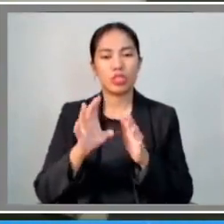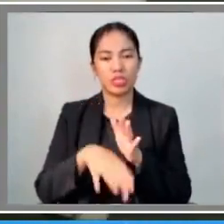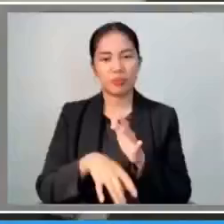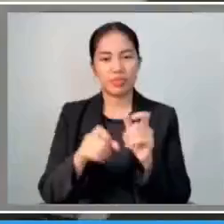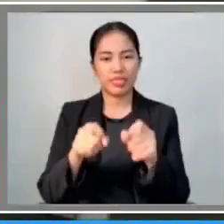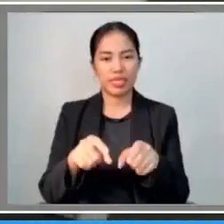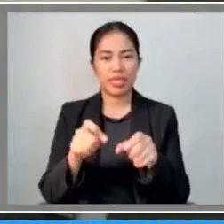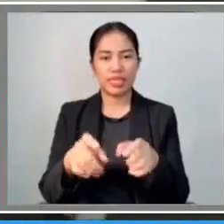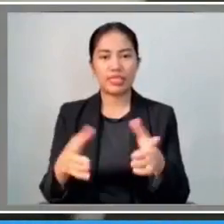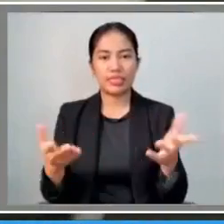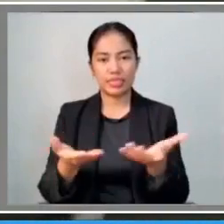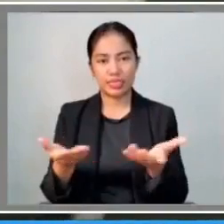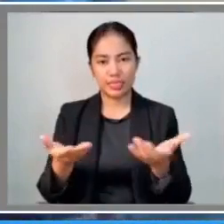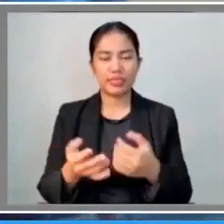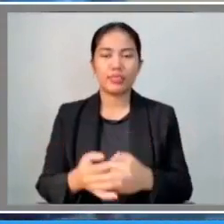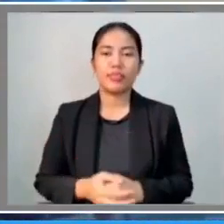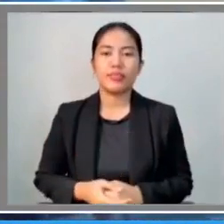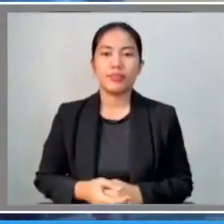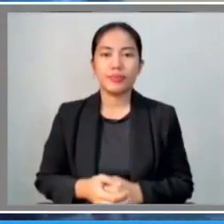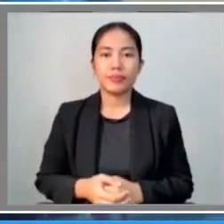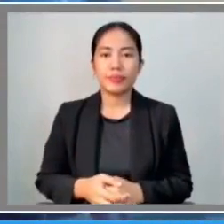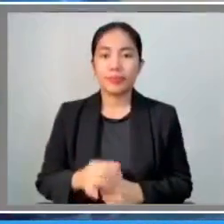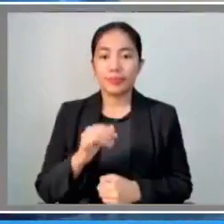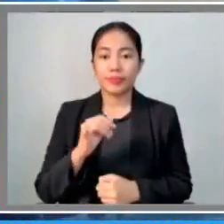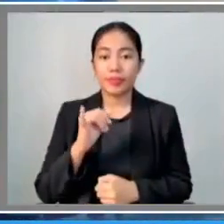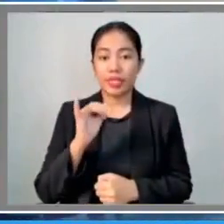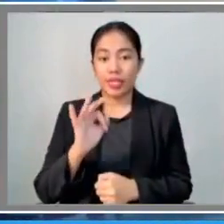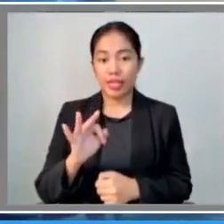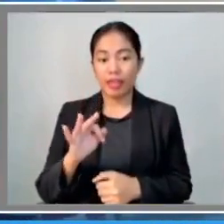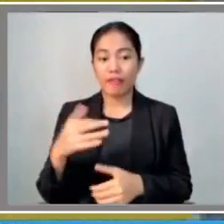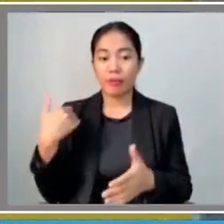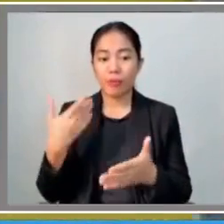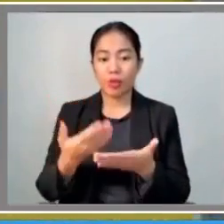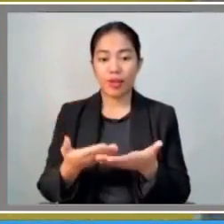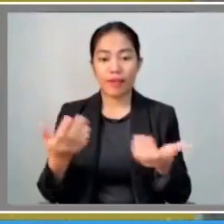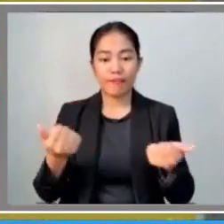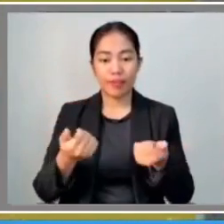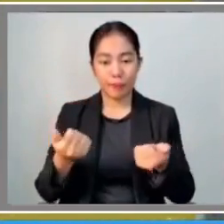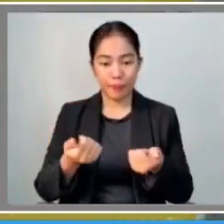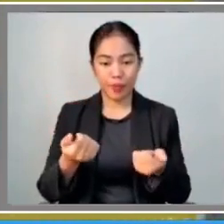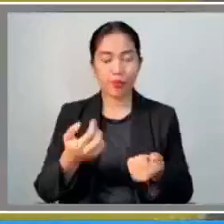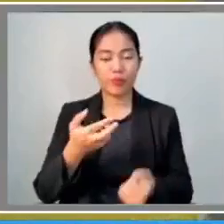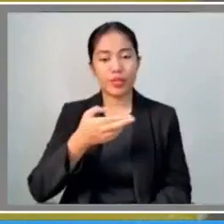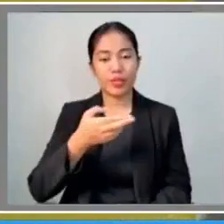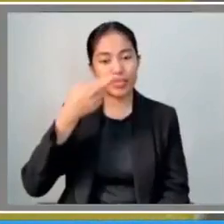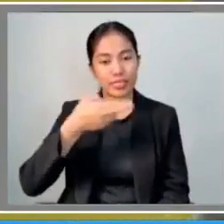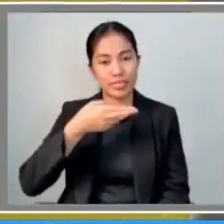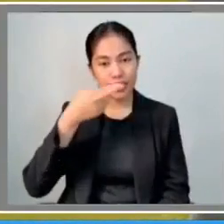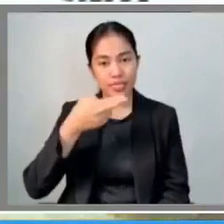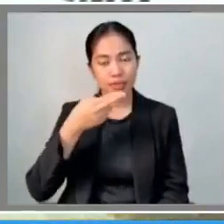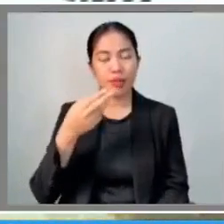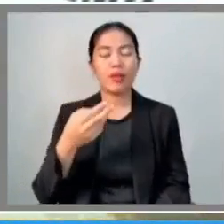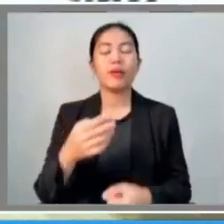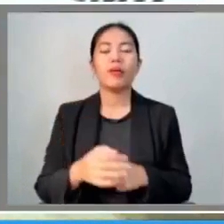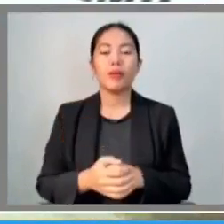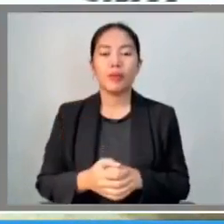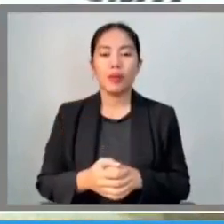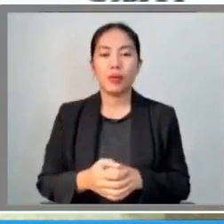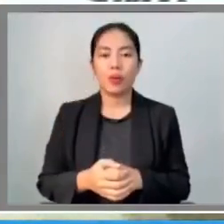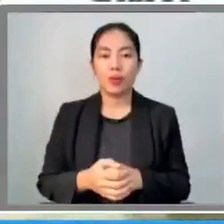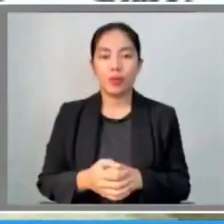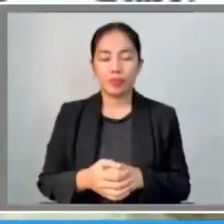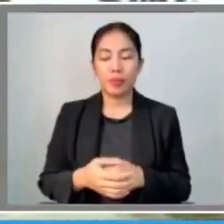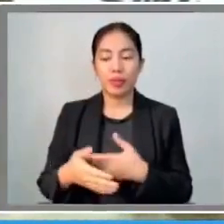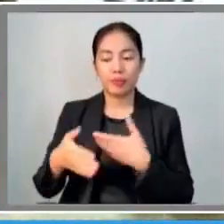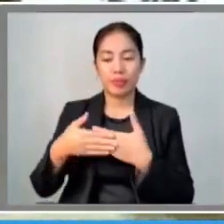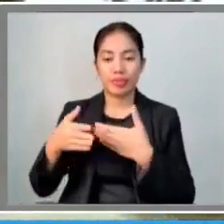at Raffy nga, na dumating na itong supply ng bigas, mas marami itong supply ng bigas na magmumula nga sa Karatig Region, particular na sa